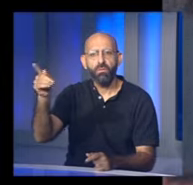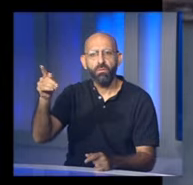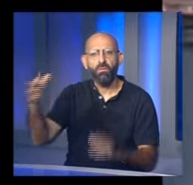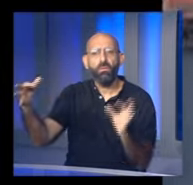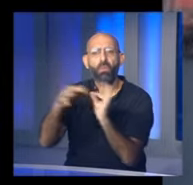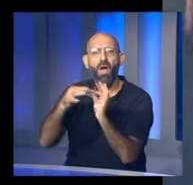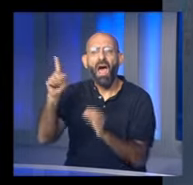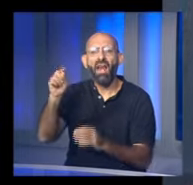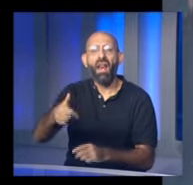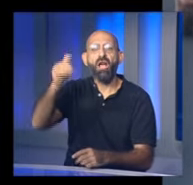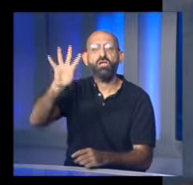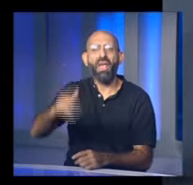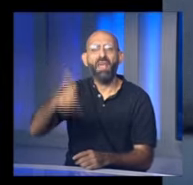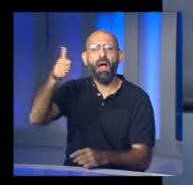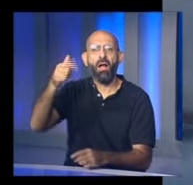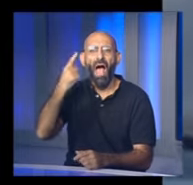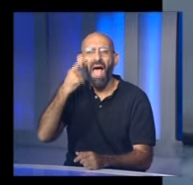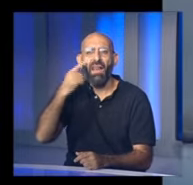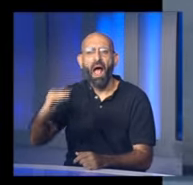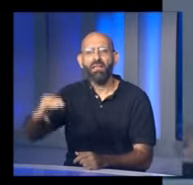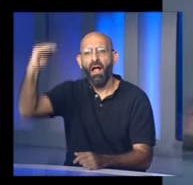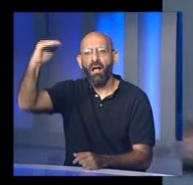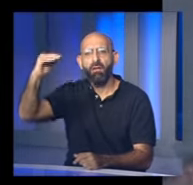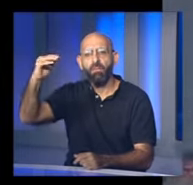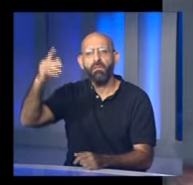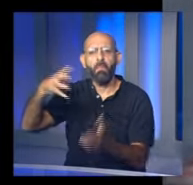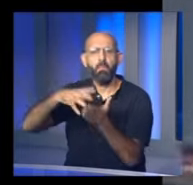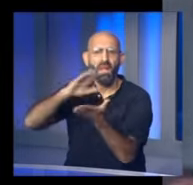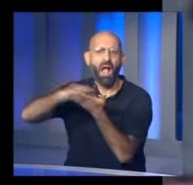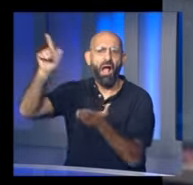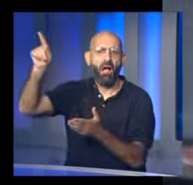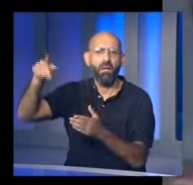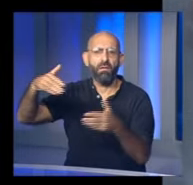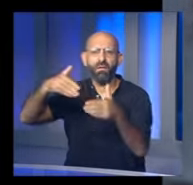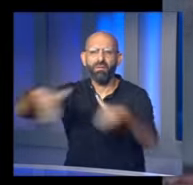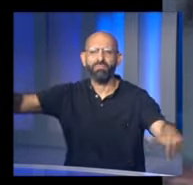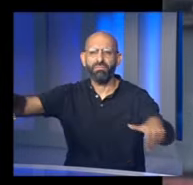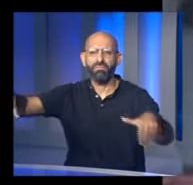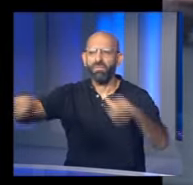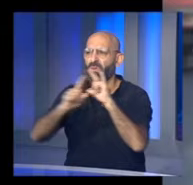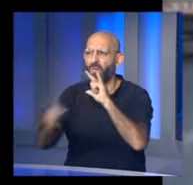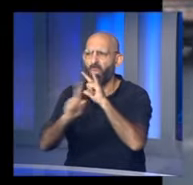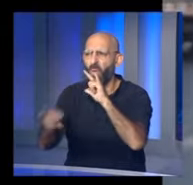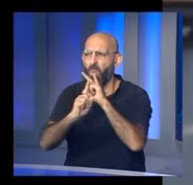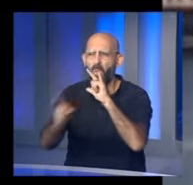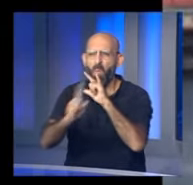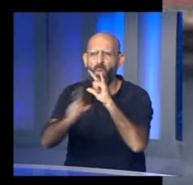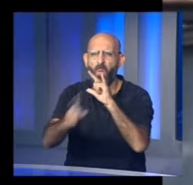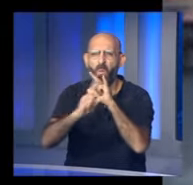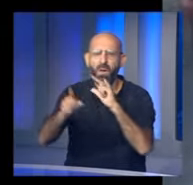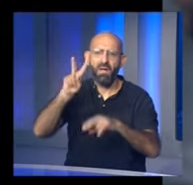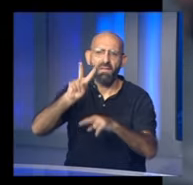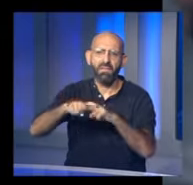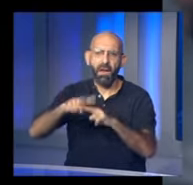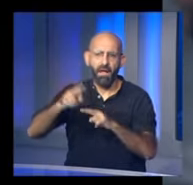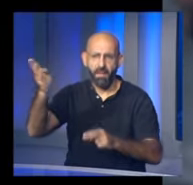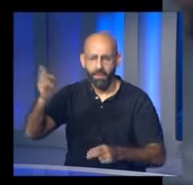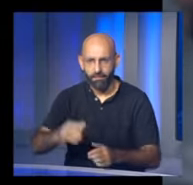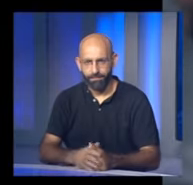استهدفت الغارات للمره الاولى طريق المرج التي تربط بلدتي راشيه وعين عطا ببلده شبعه